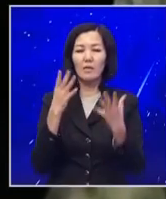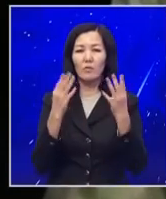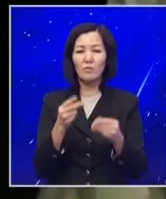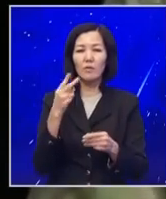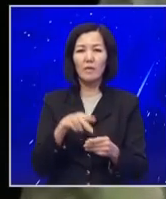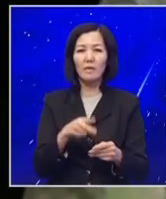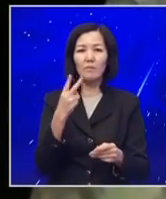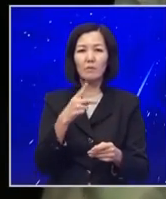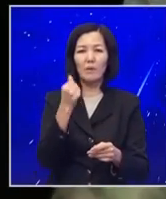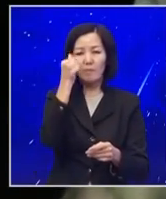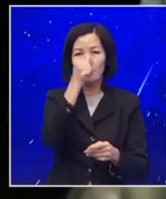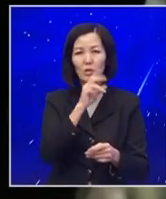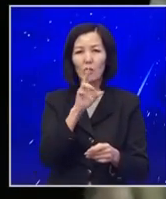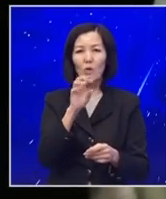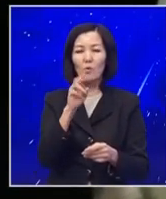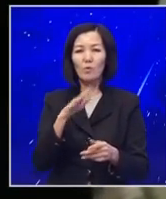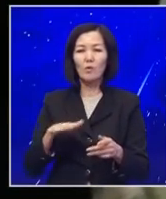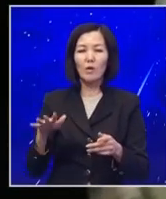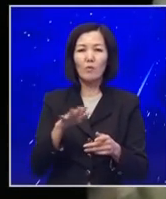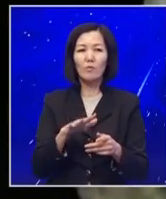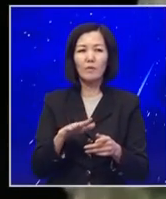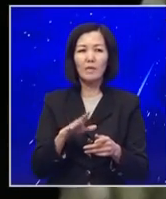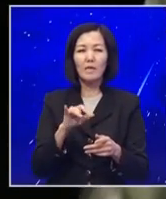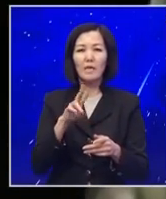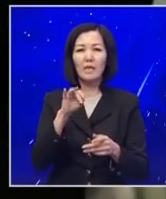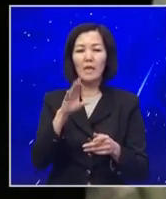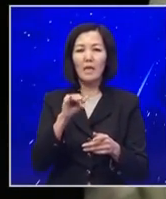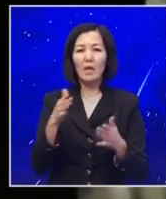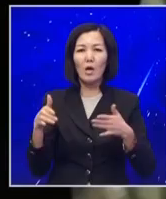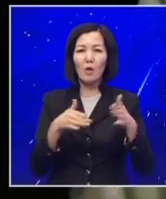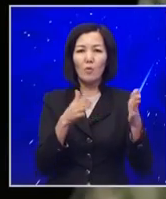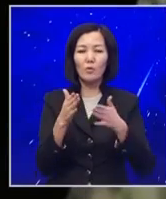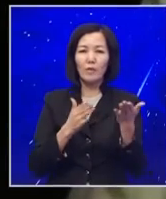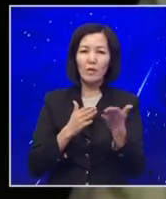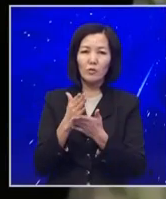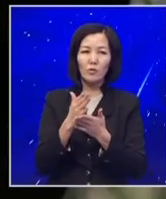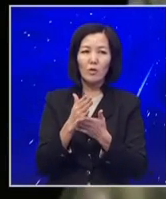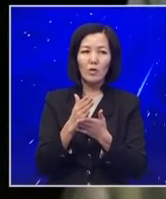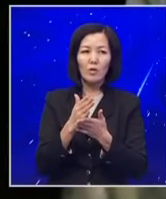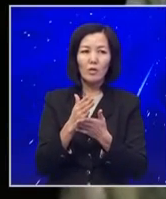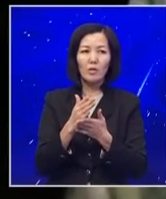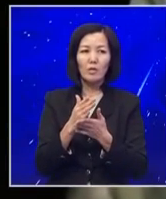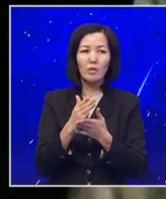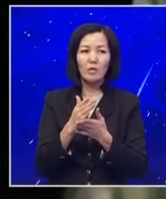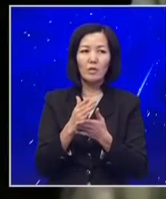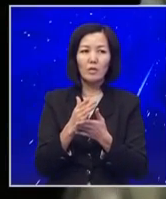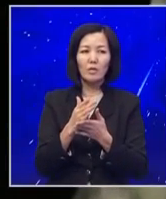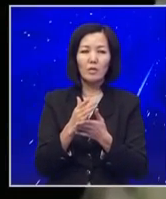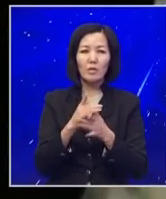22 қаңтар 2021 жыл. Қоңырлен ауыл өңіріне қарасты ынталы ауылына кірме жол. Яғни 11-де 900 метр жол